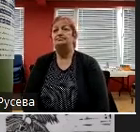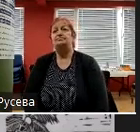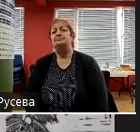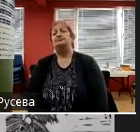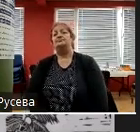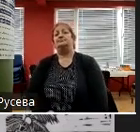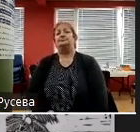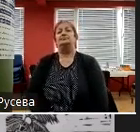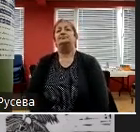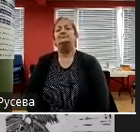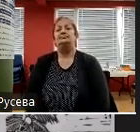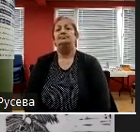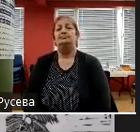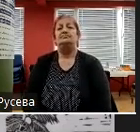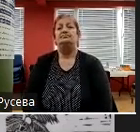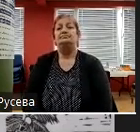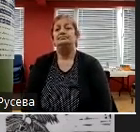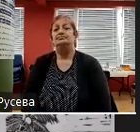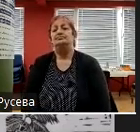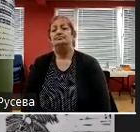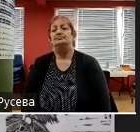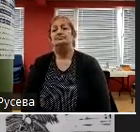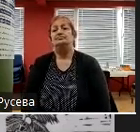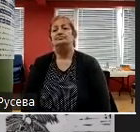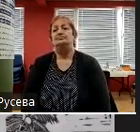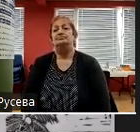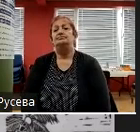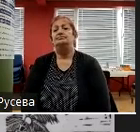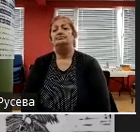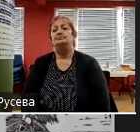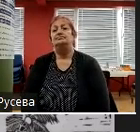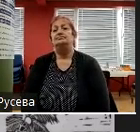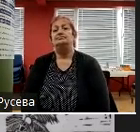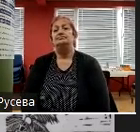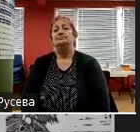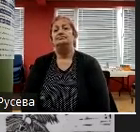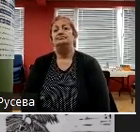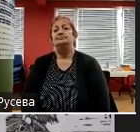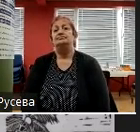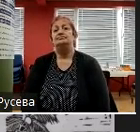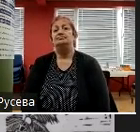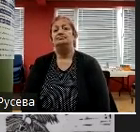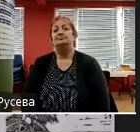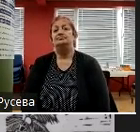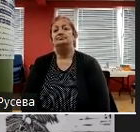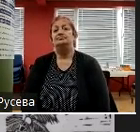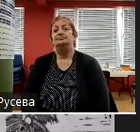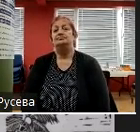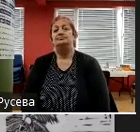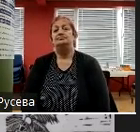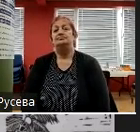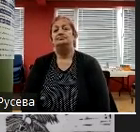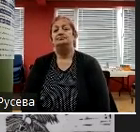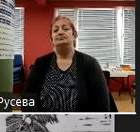the software by default will read the name of the image, which sometimes doesn't make